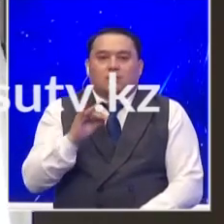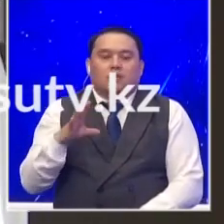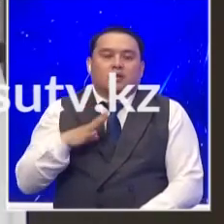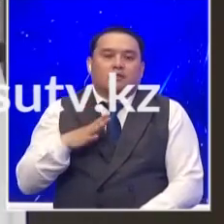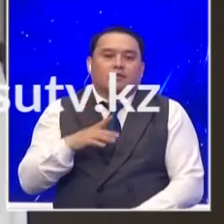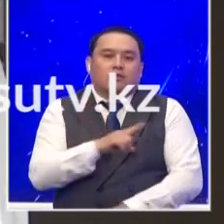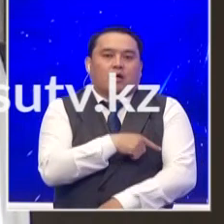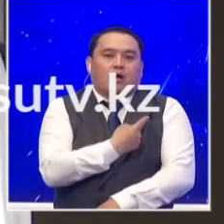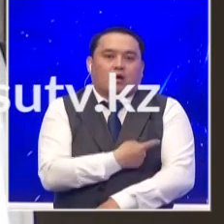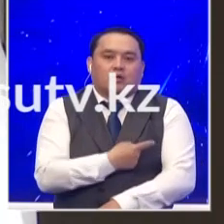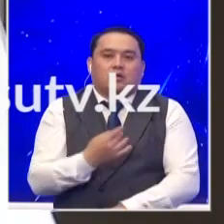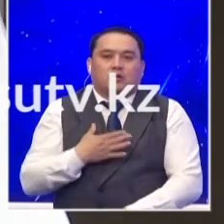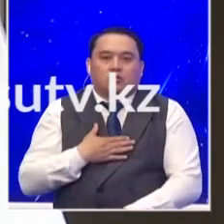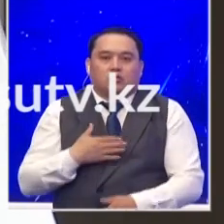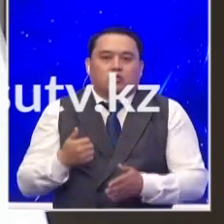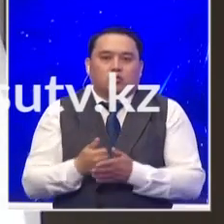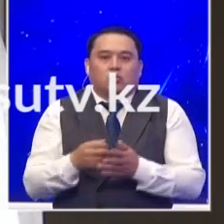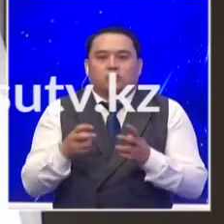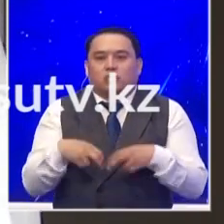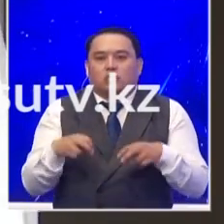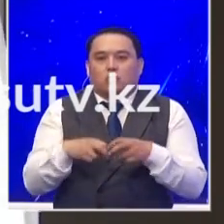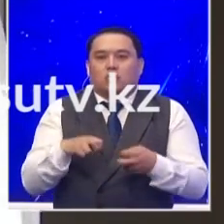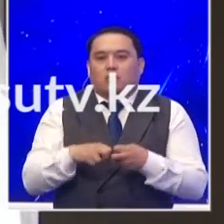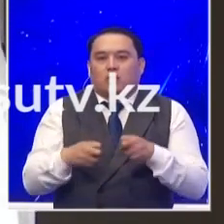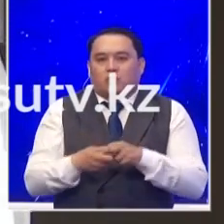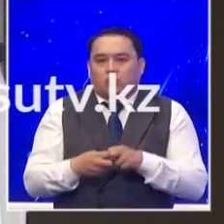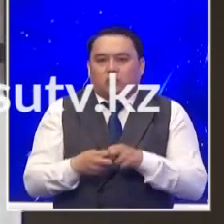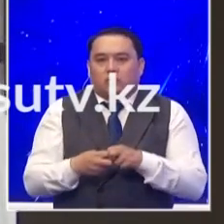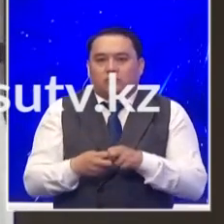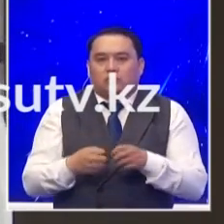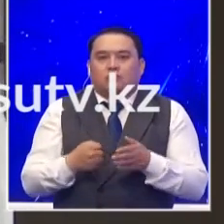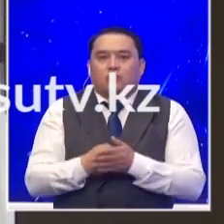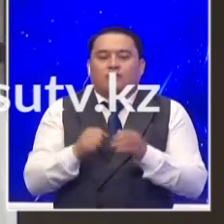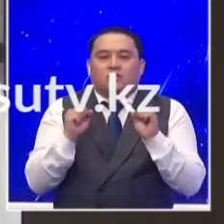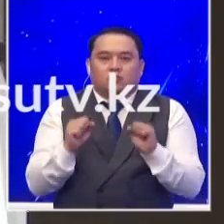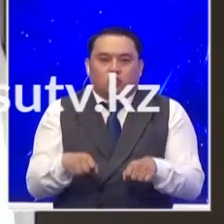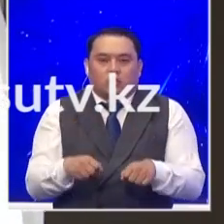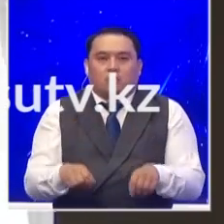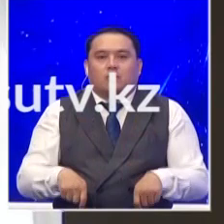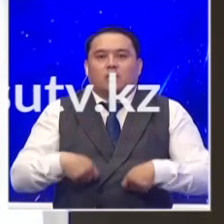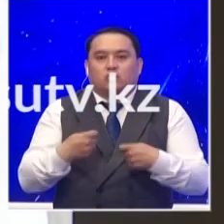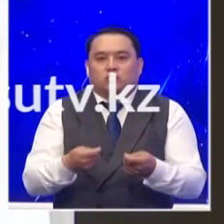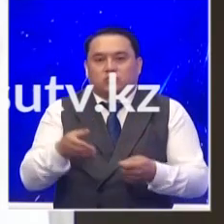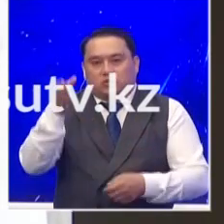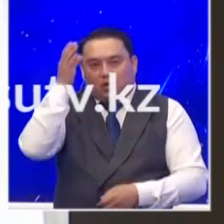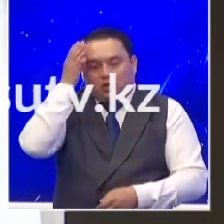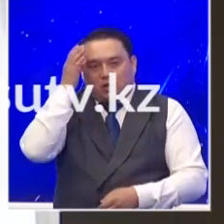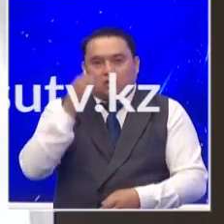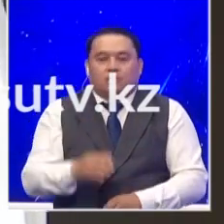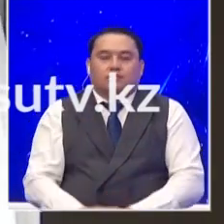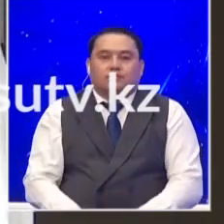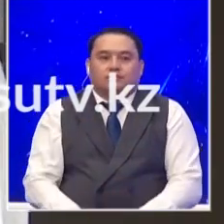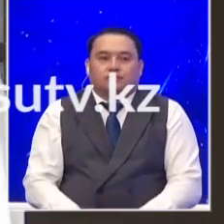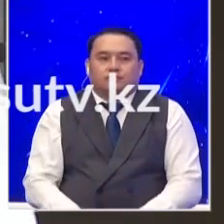этих клиниках, еще изучить вот эту проблему рака печени. И все это возможные полученные знания внедрить вот в